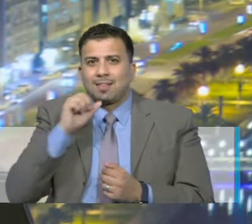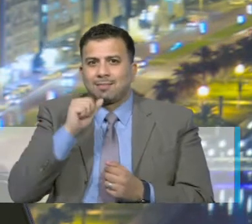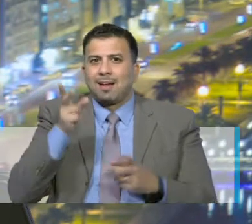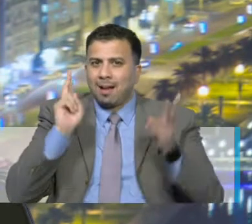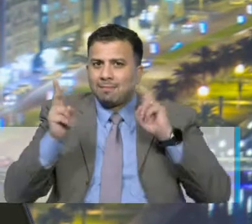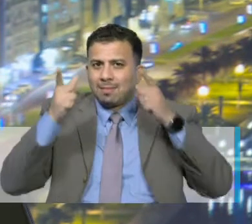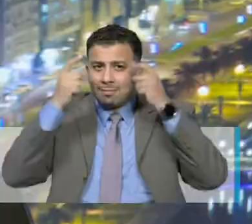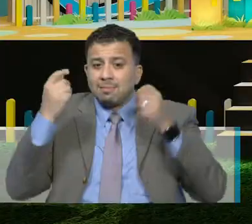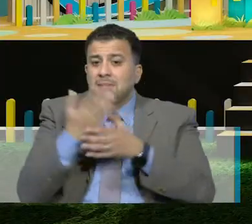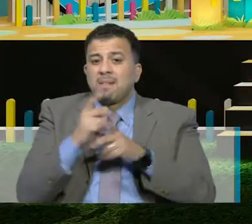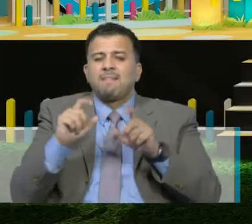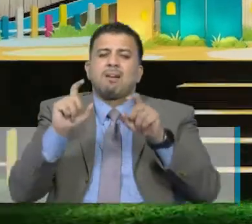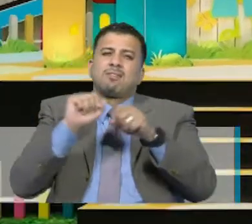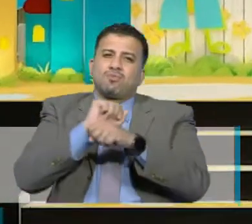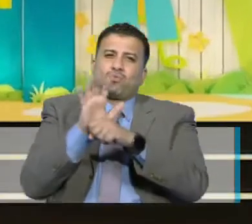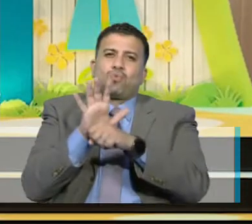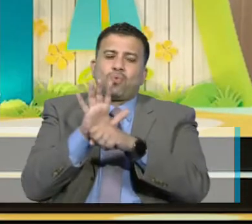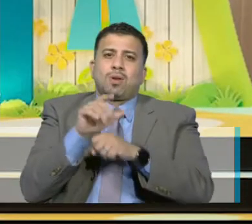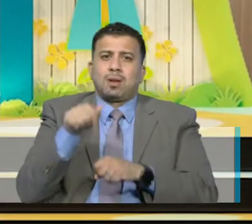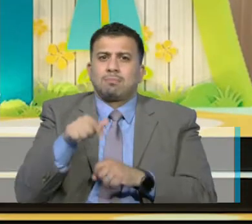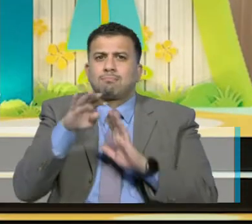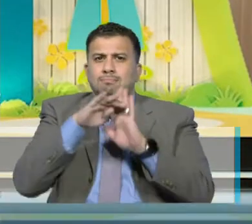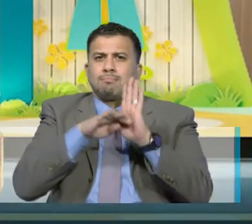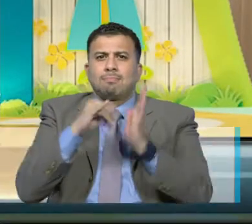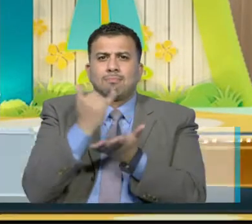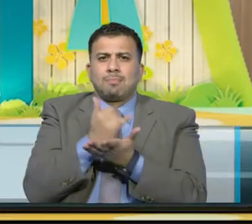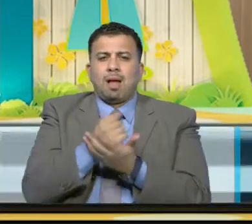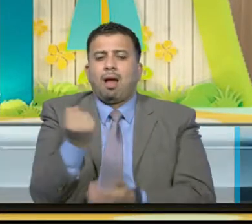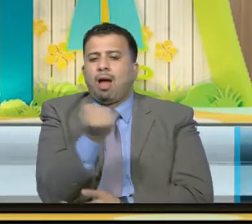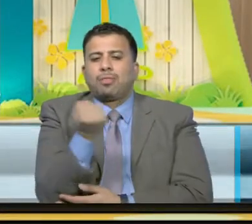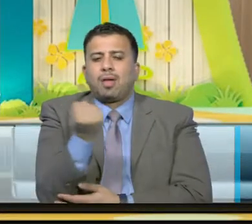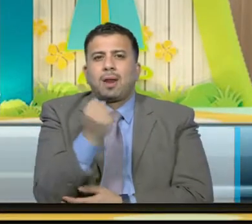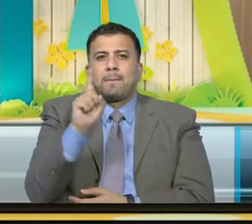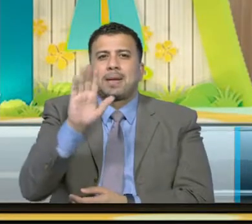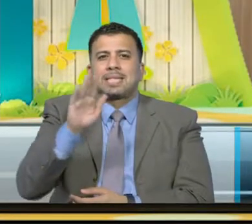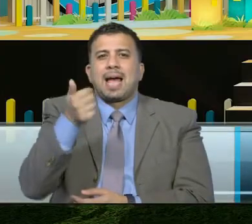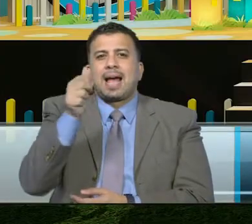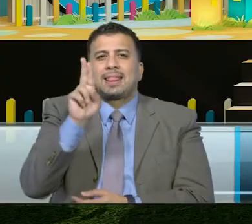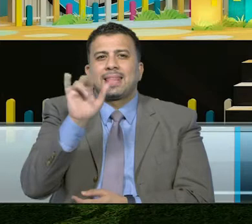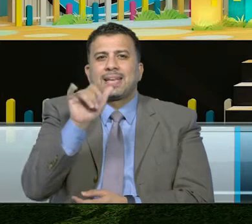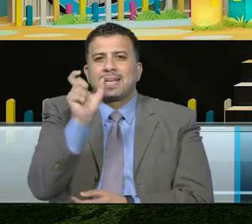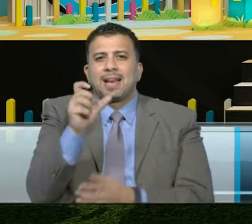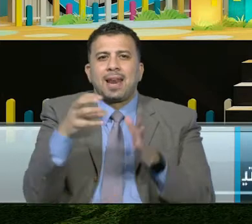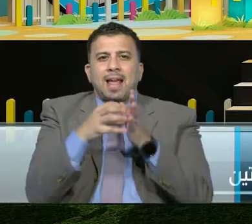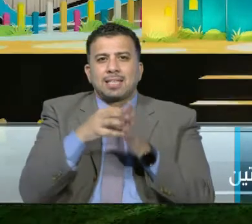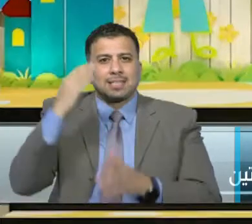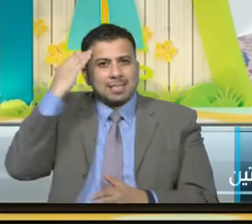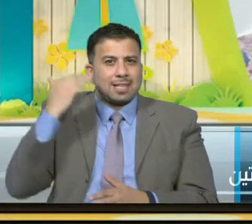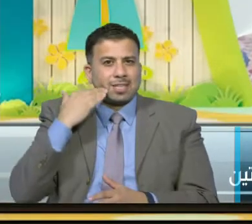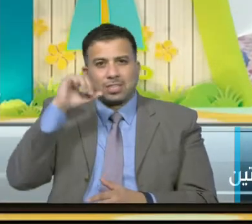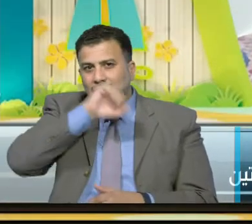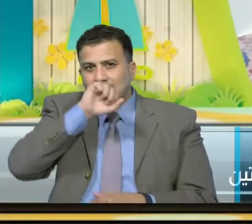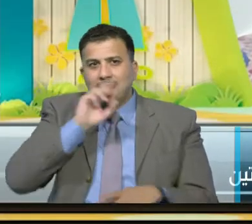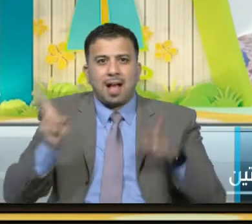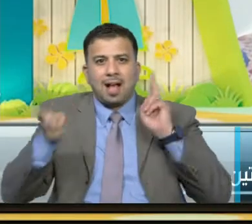التي فرضها فيروس كورونا المستجد، حيث نظم مركز وحضانة بساتين التابعة لنادي سيدات الشارقة يوم أمس